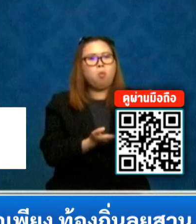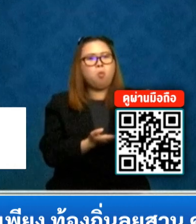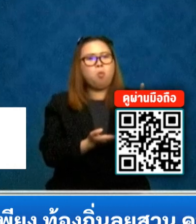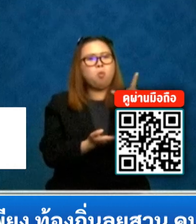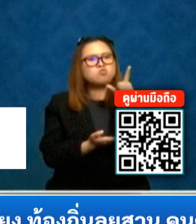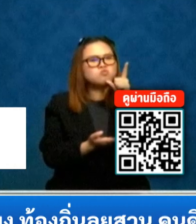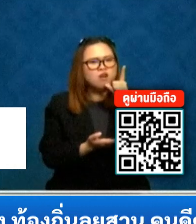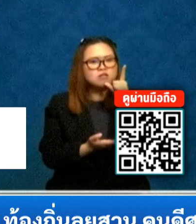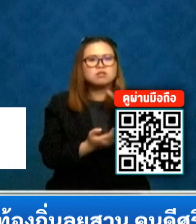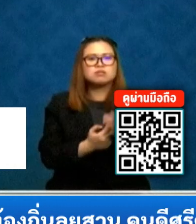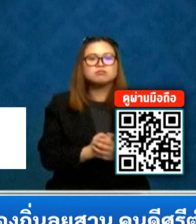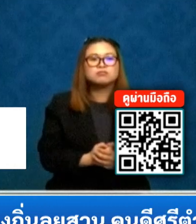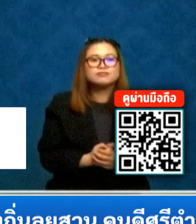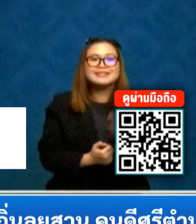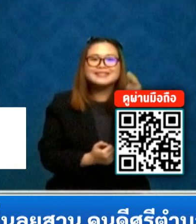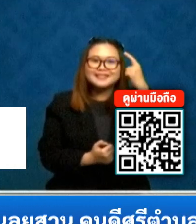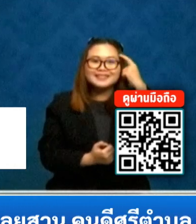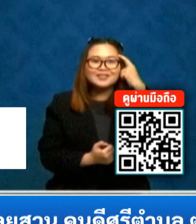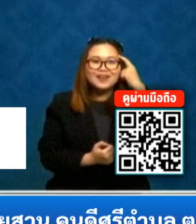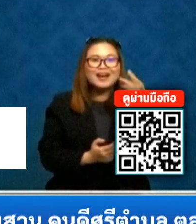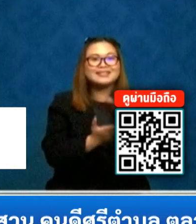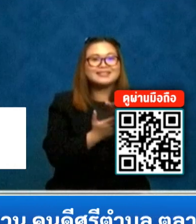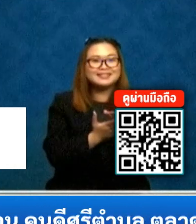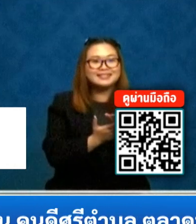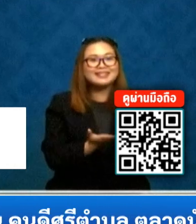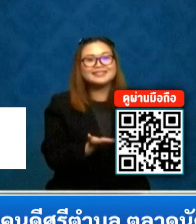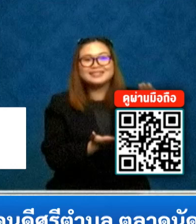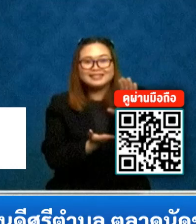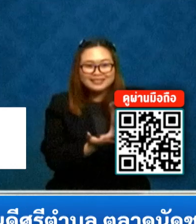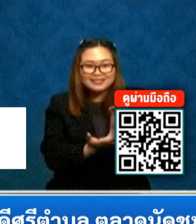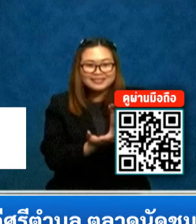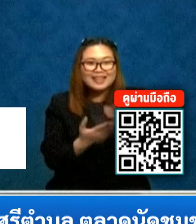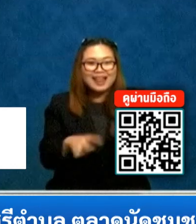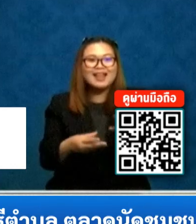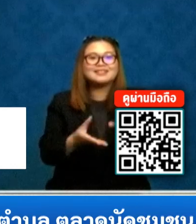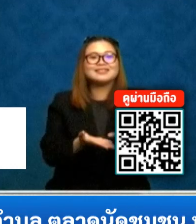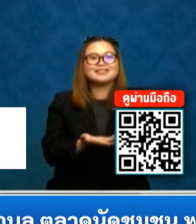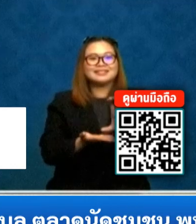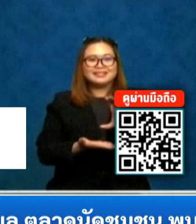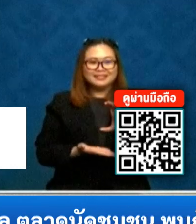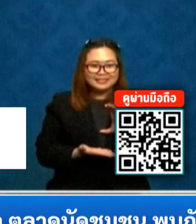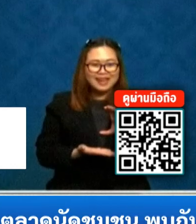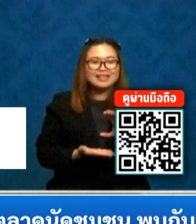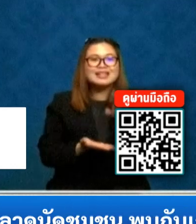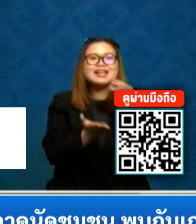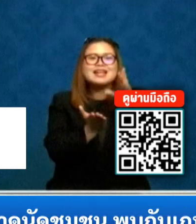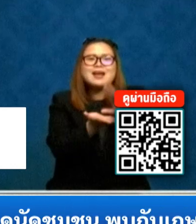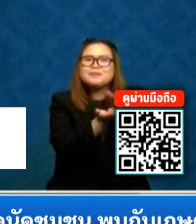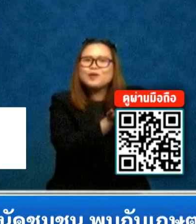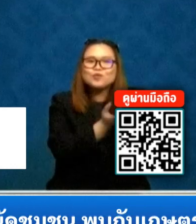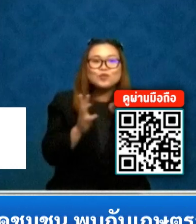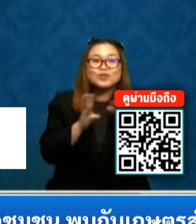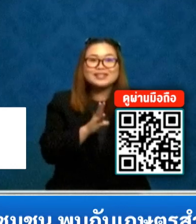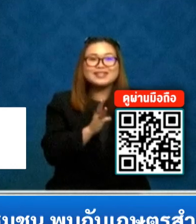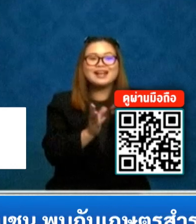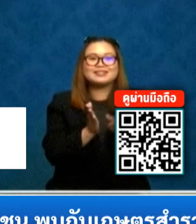นะครับก็หวังว่าจะมีเงินกลับมาเป็นแวดบ้างเป็นภาษีบ้างซึ่งจะมีการเก็บทำให้บอกไม่ได้ว่า